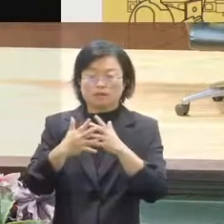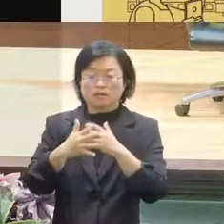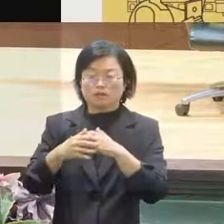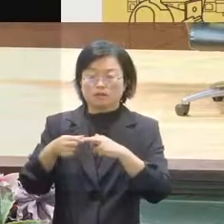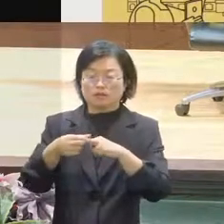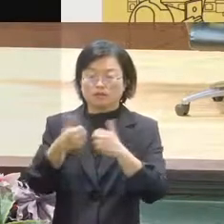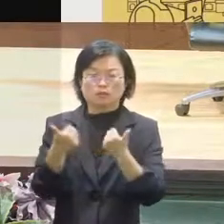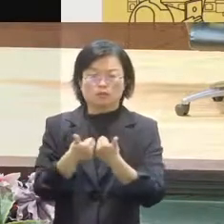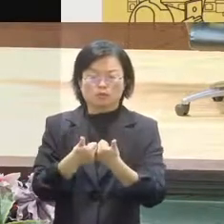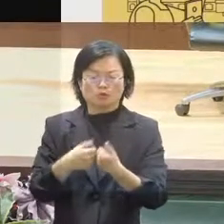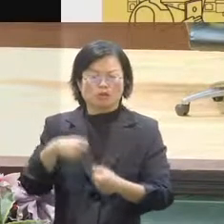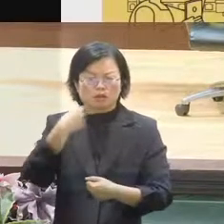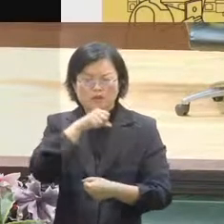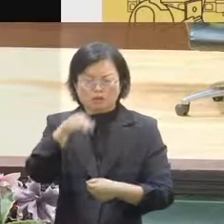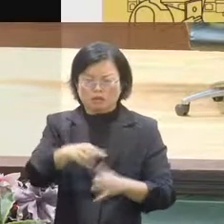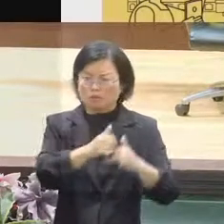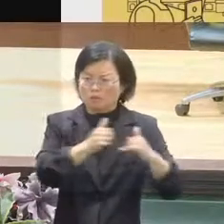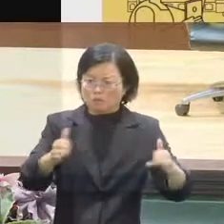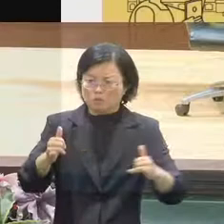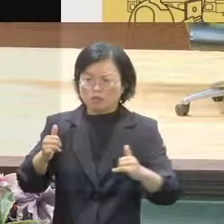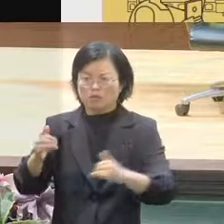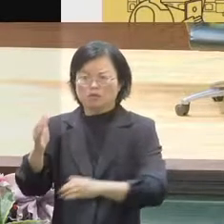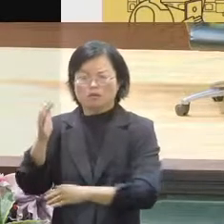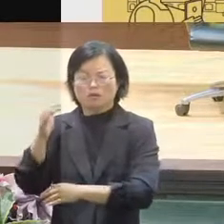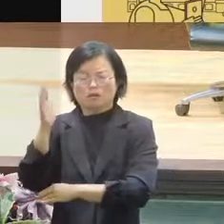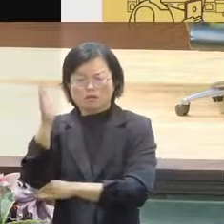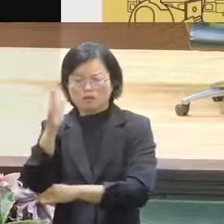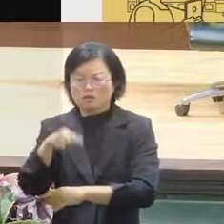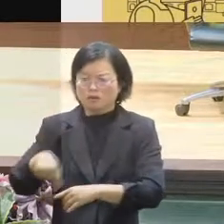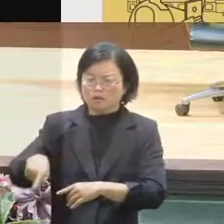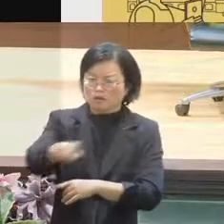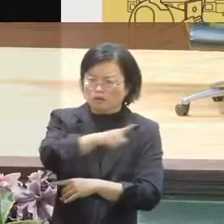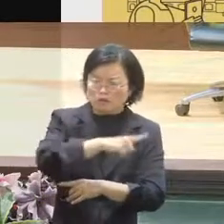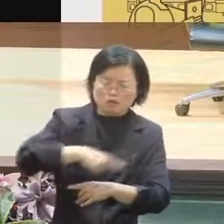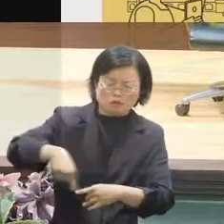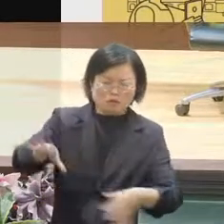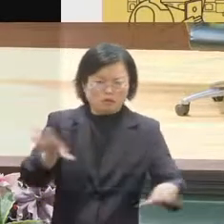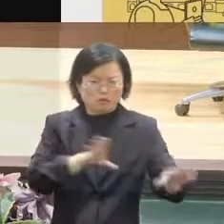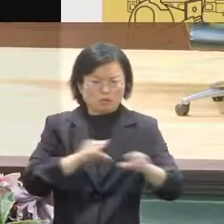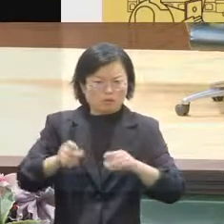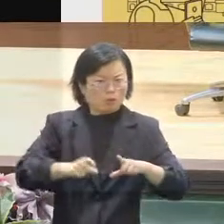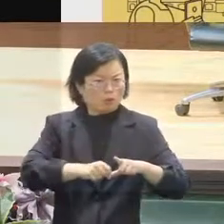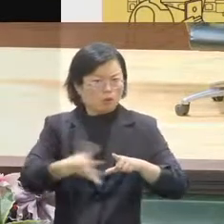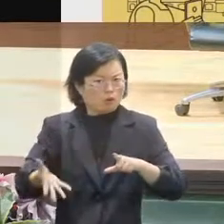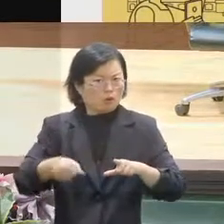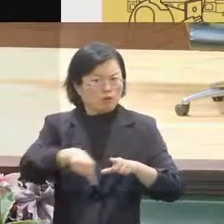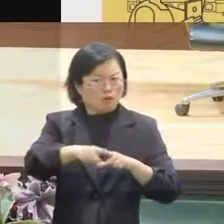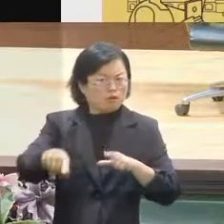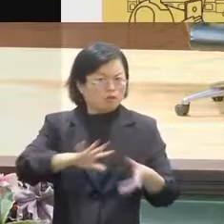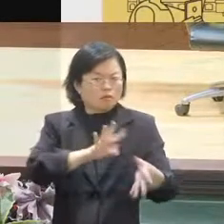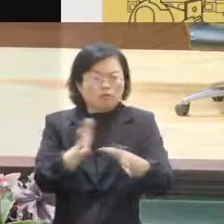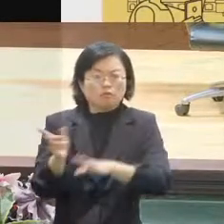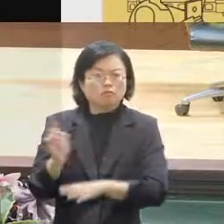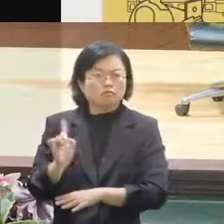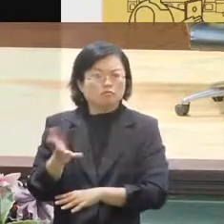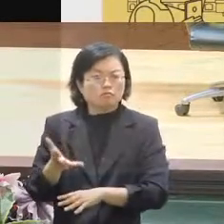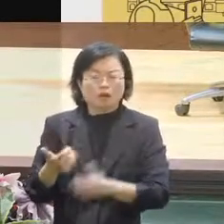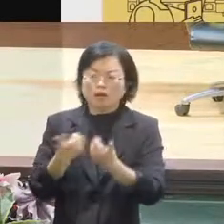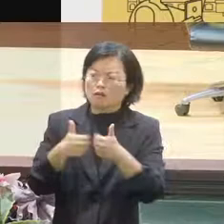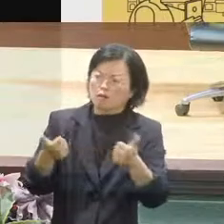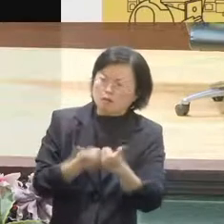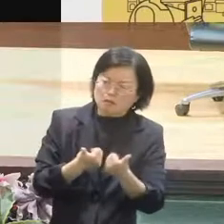间到官方是怎样去推动 Open Data， 以致它能够在全球排名能够排到第一位的。那我们